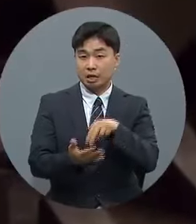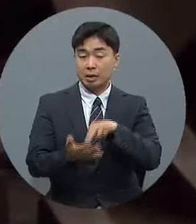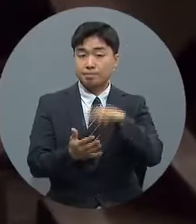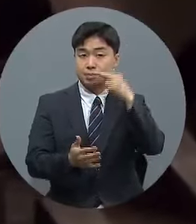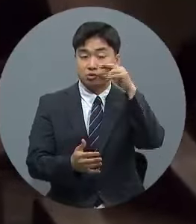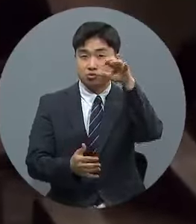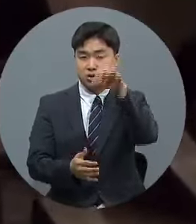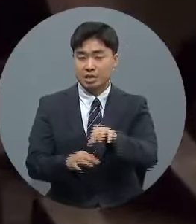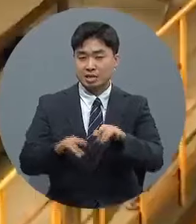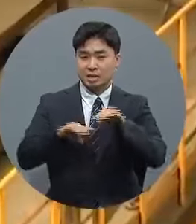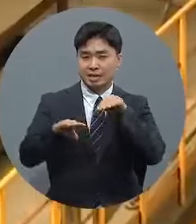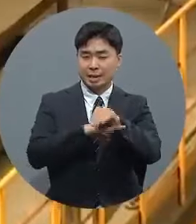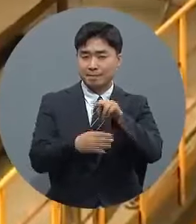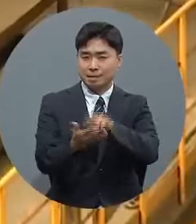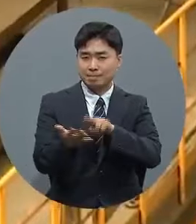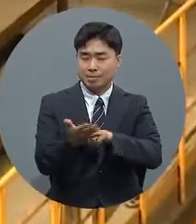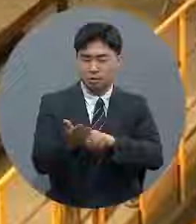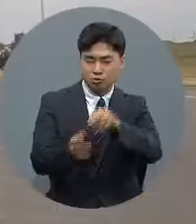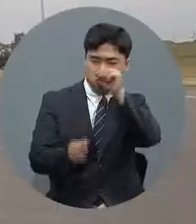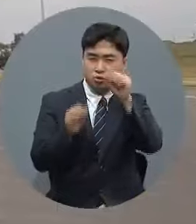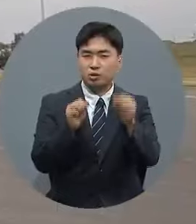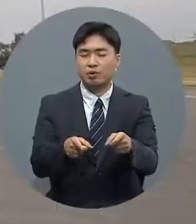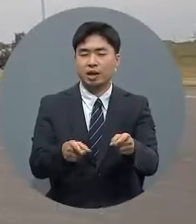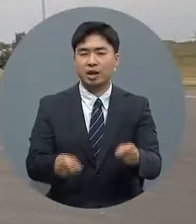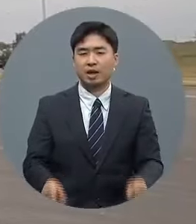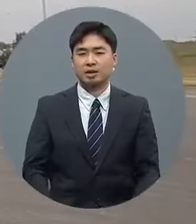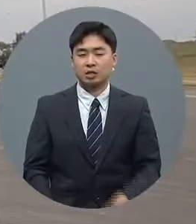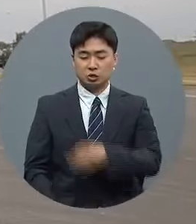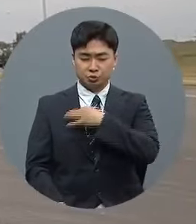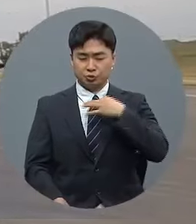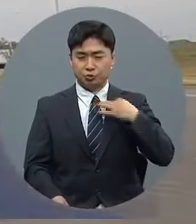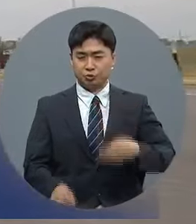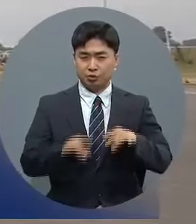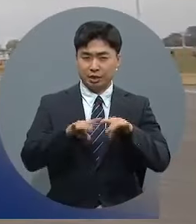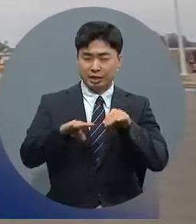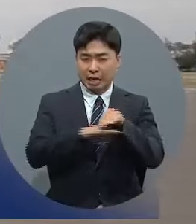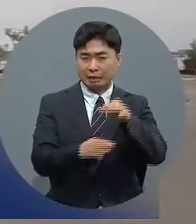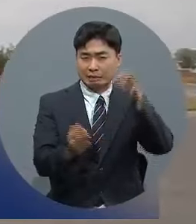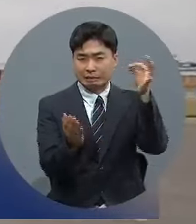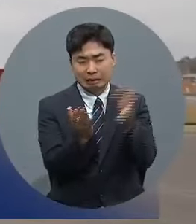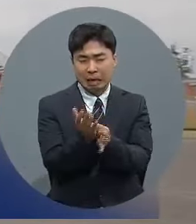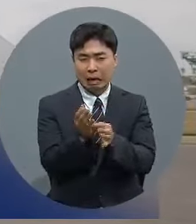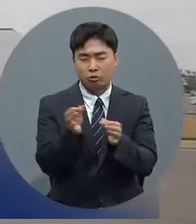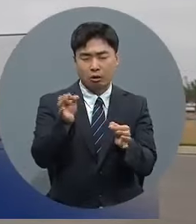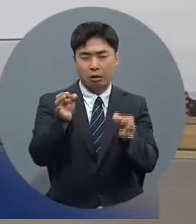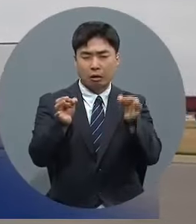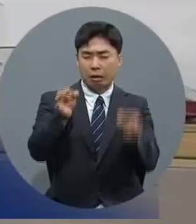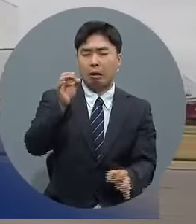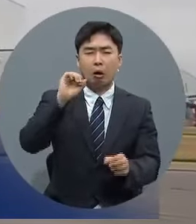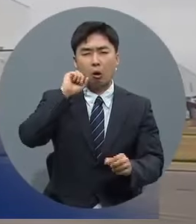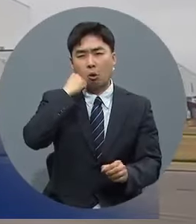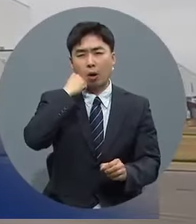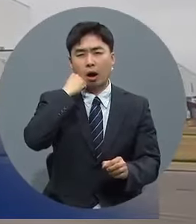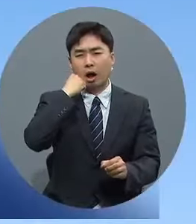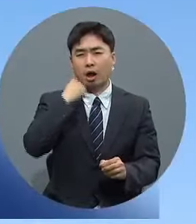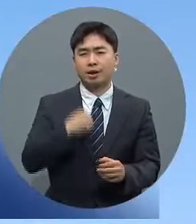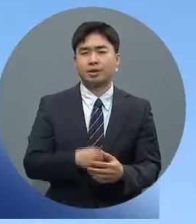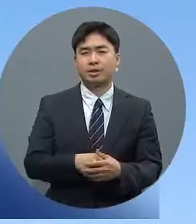내 시장 점유율을 올릴 수 있는 기회입니다 중국 솔직히 전기차를 우리가 따라가기는 지금 어려워요 원에서 이런게